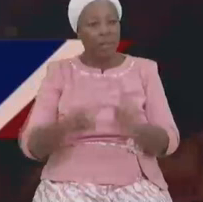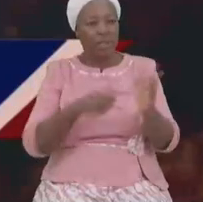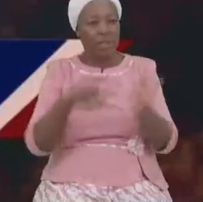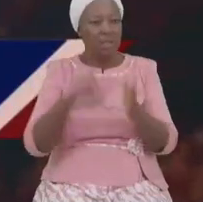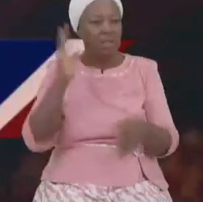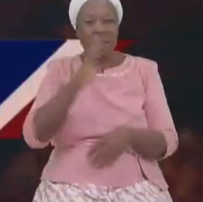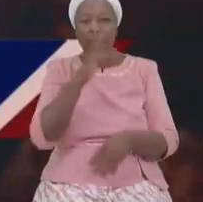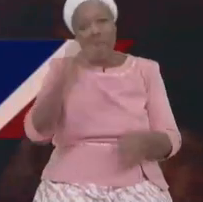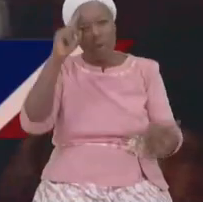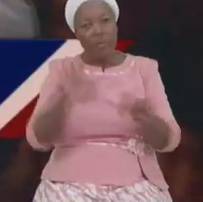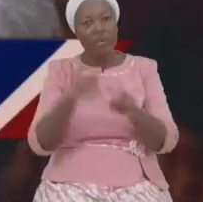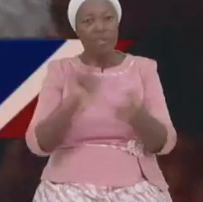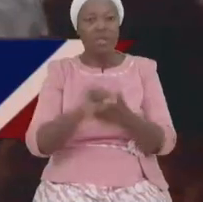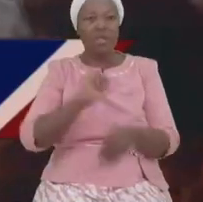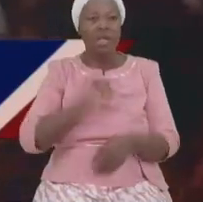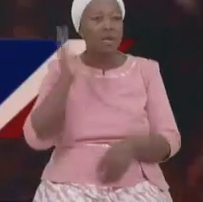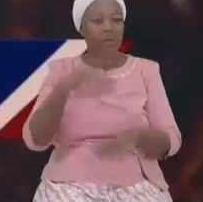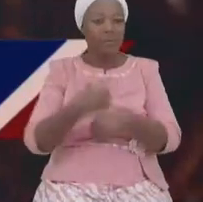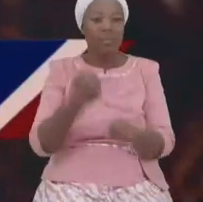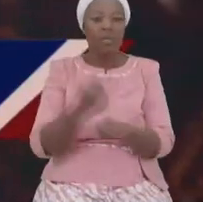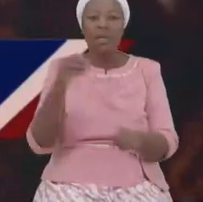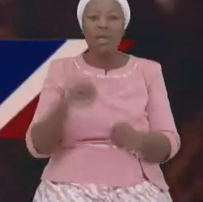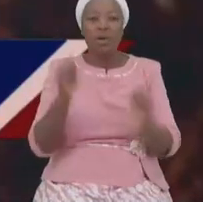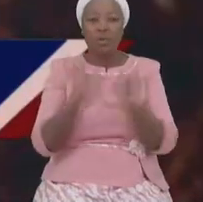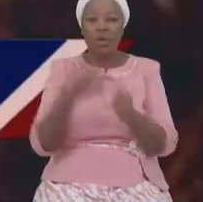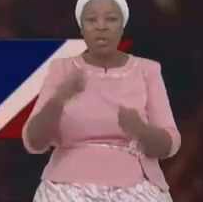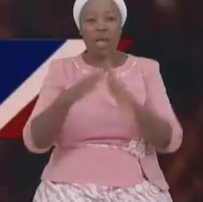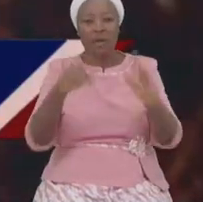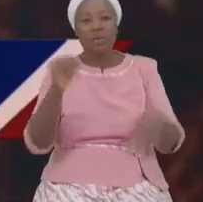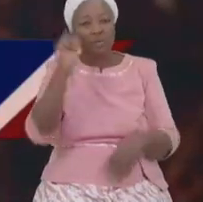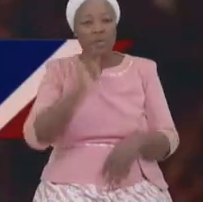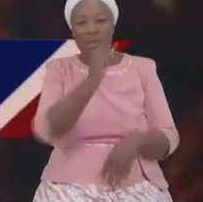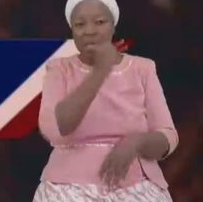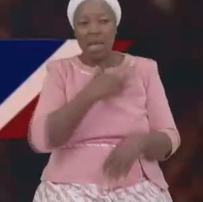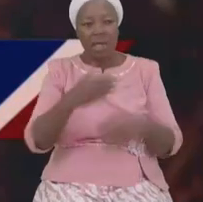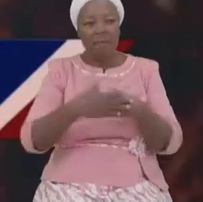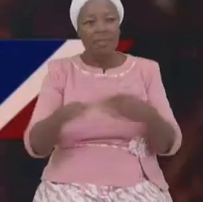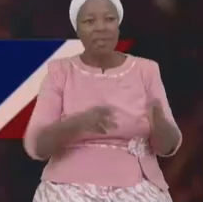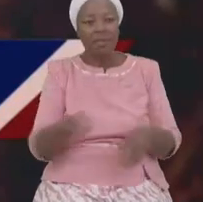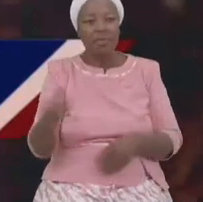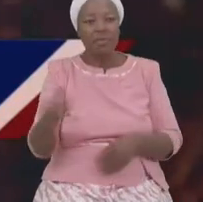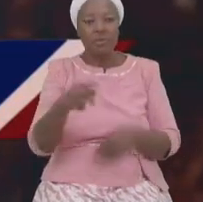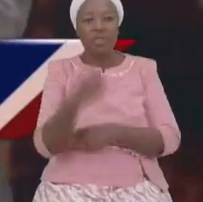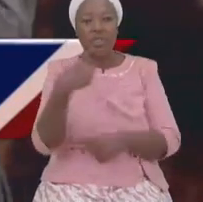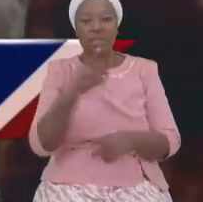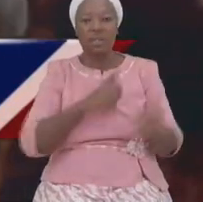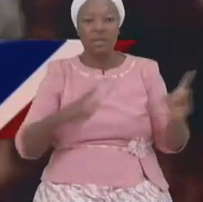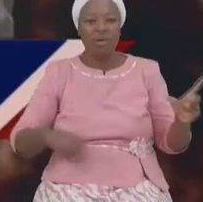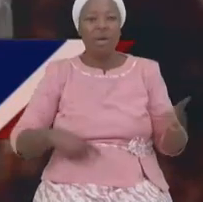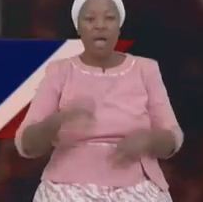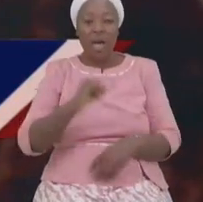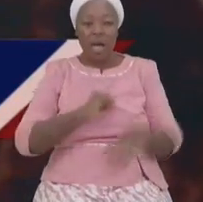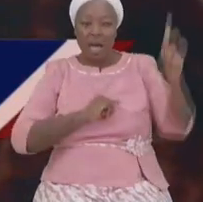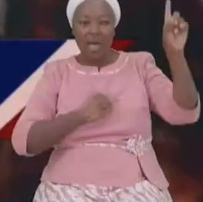Jérémie 31, 33. « Mais voici l'alliance que je ferai avec la maison d'Israël après ces jours-là, dit l'Éternel,